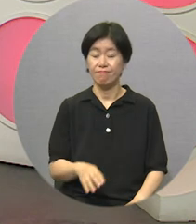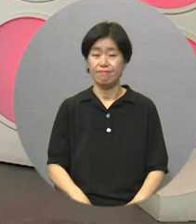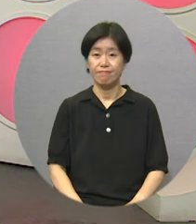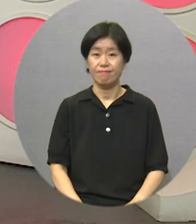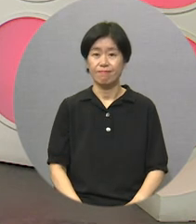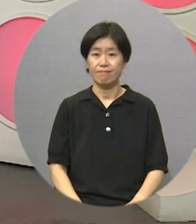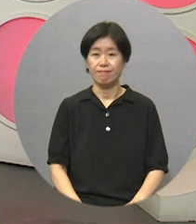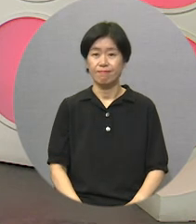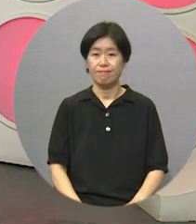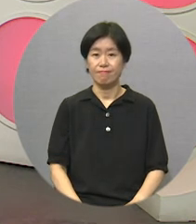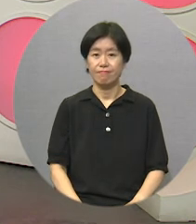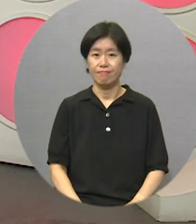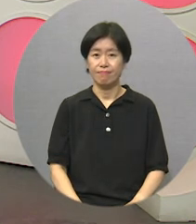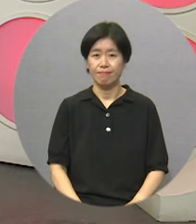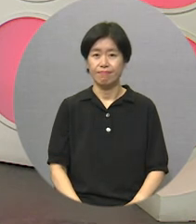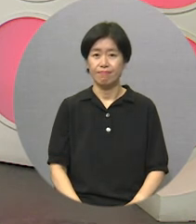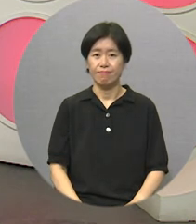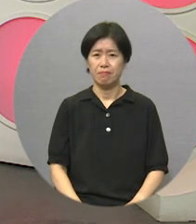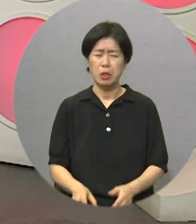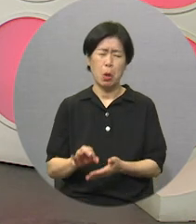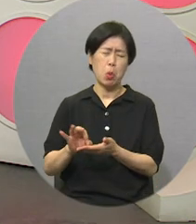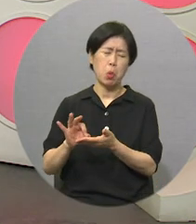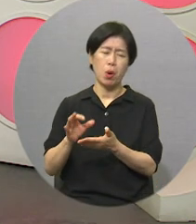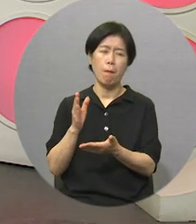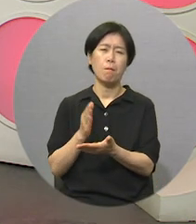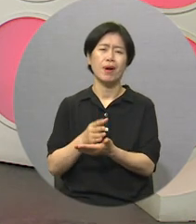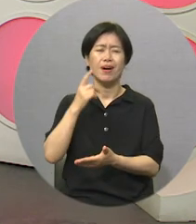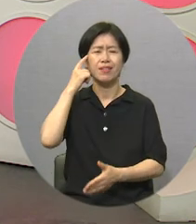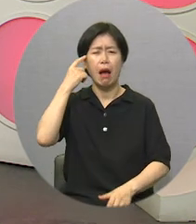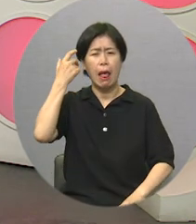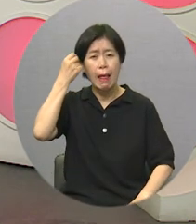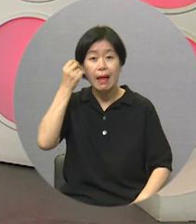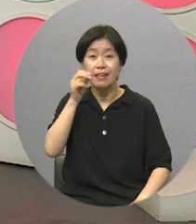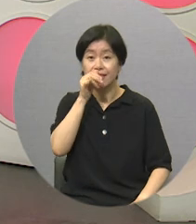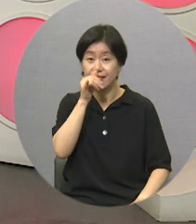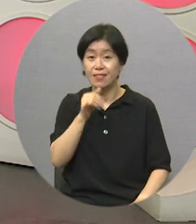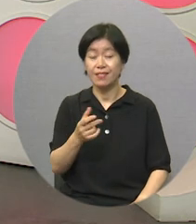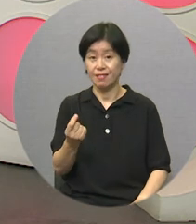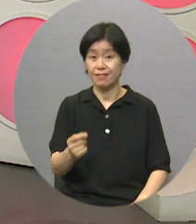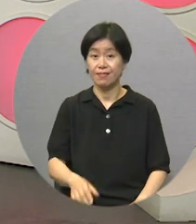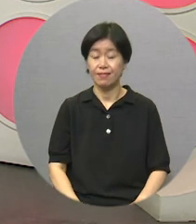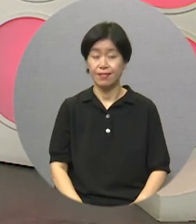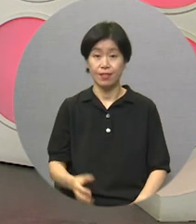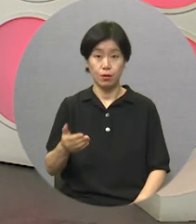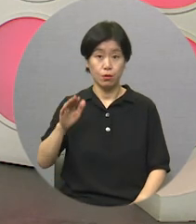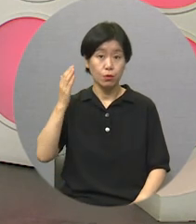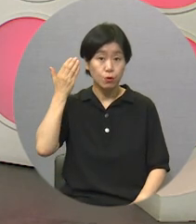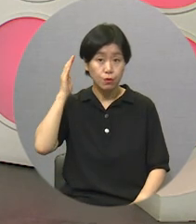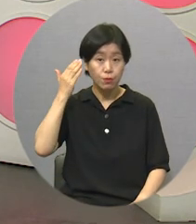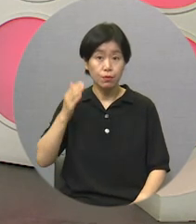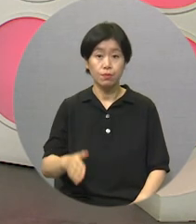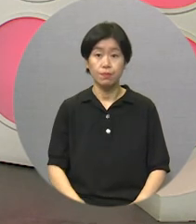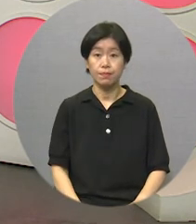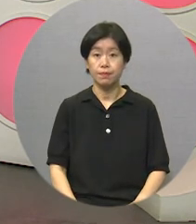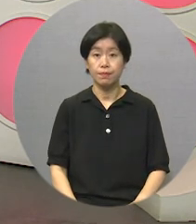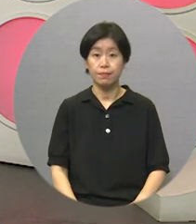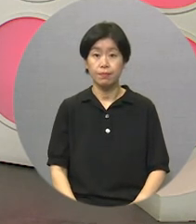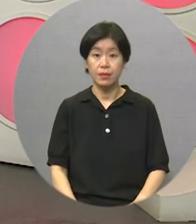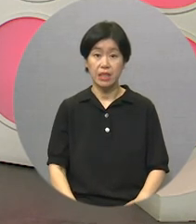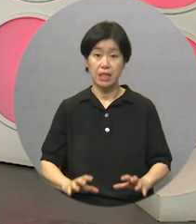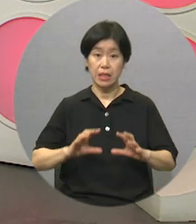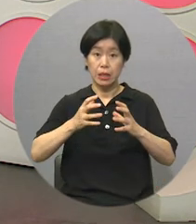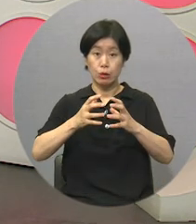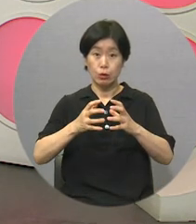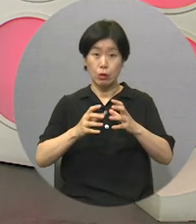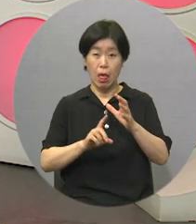익어가 있다 보니 이게 낭비하지 쉽게 말자. 바뀌지 않아요. 네. 그런데 요즘은 또 지구